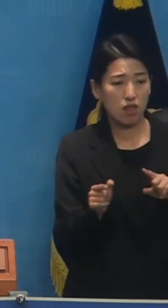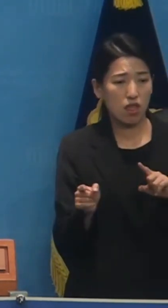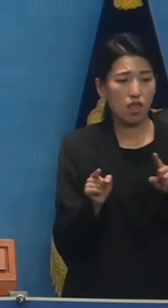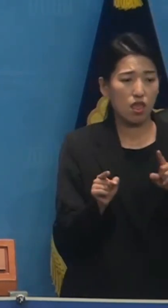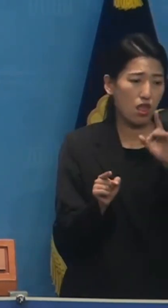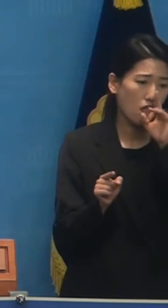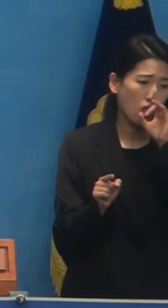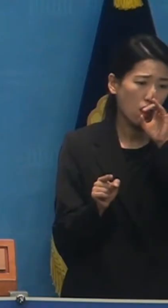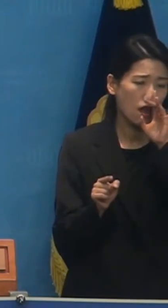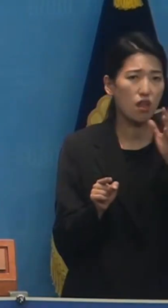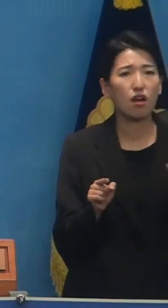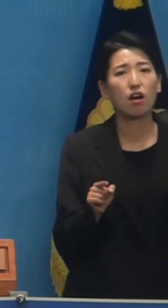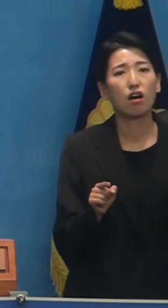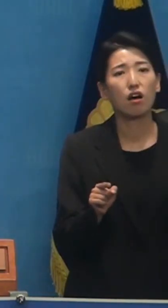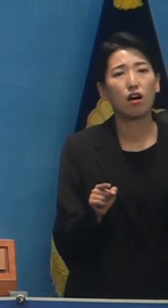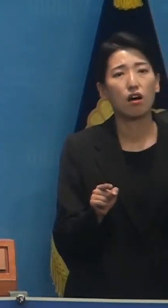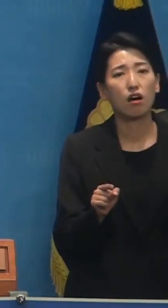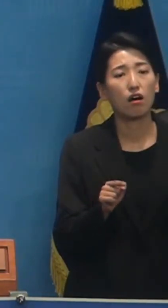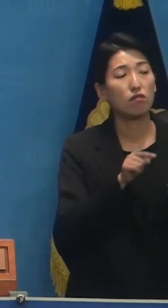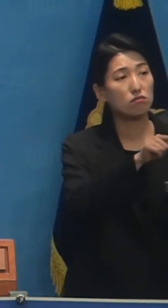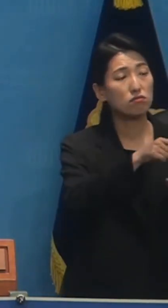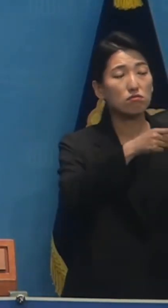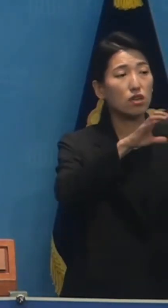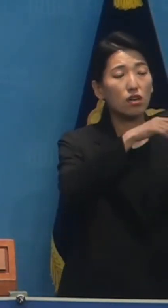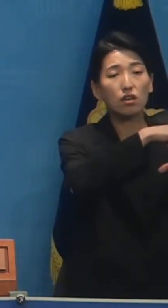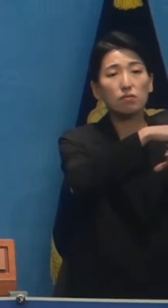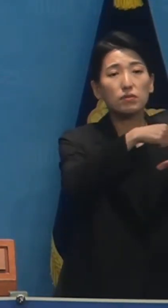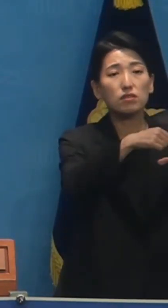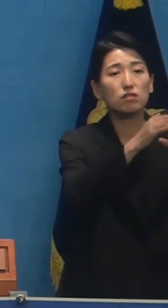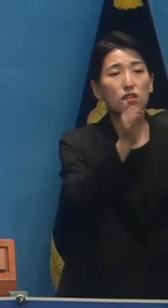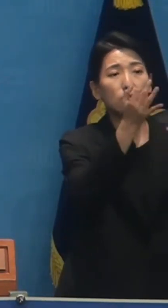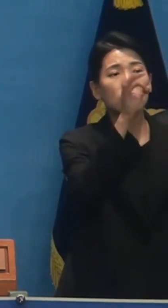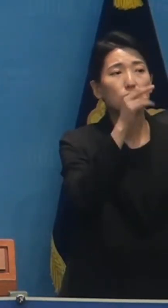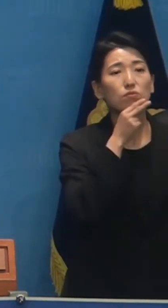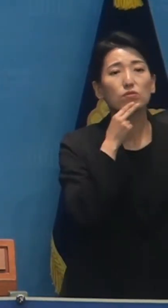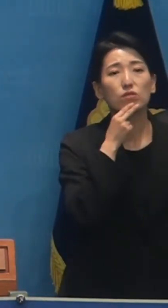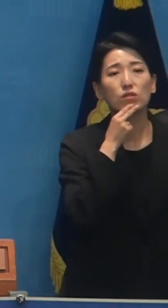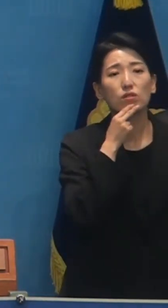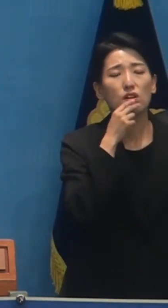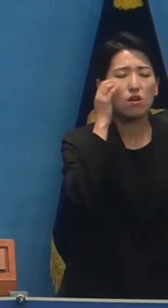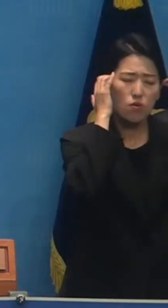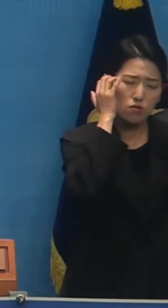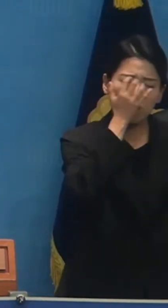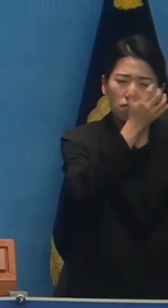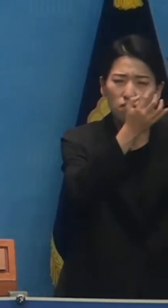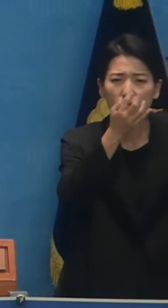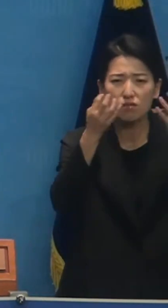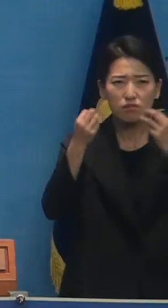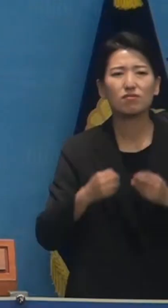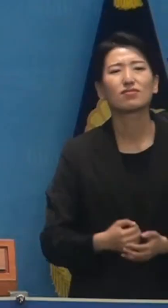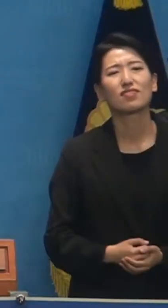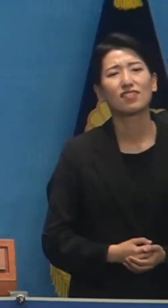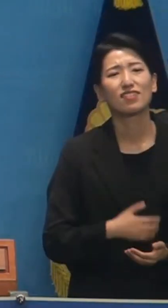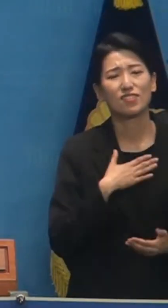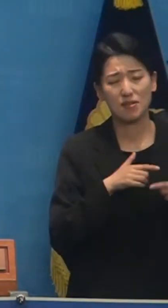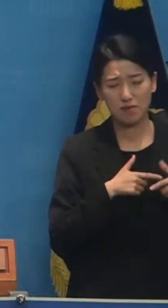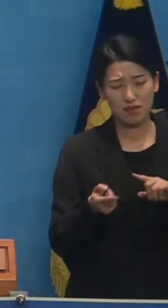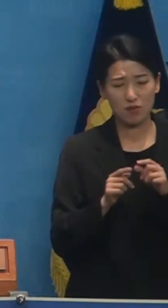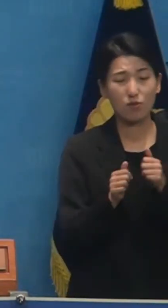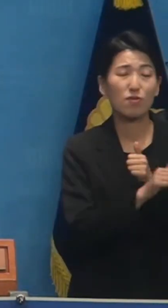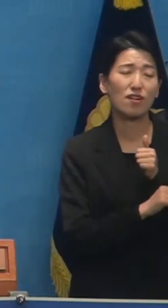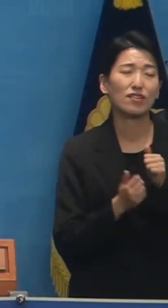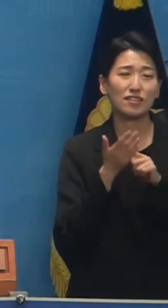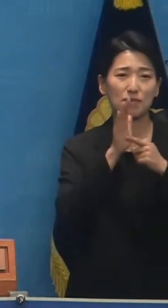채 국적 없이 고통을 겪고 있습니다. 이상 저희 명예회복위원회에서